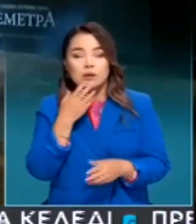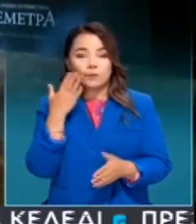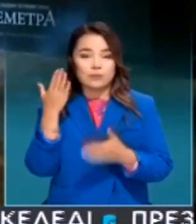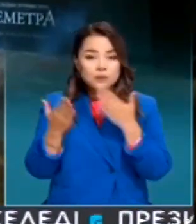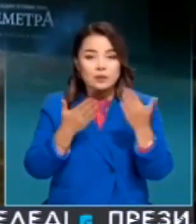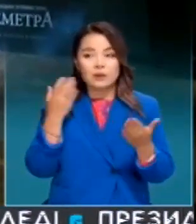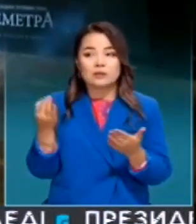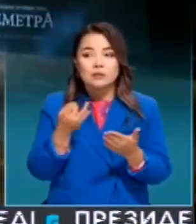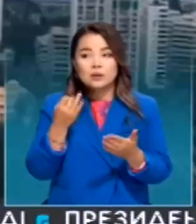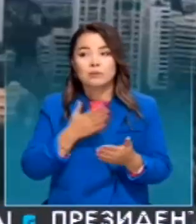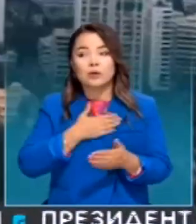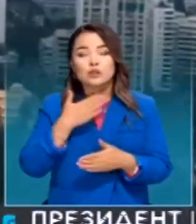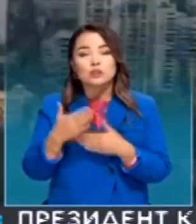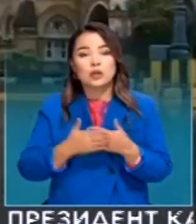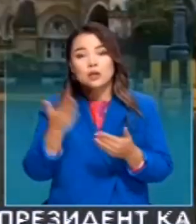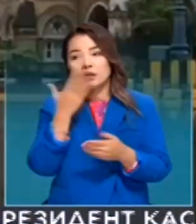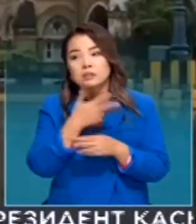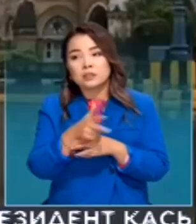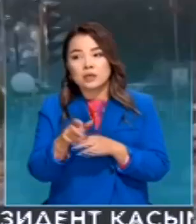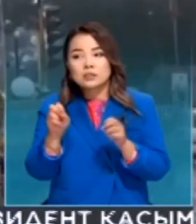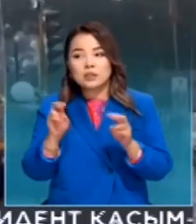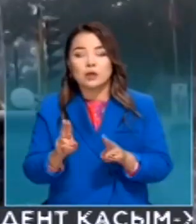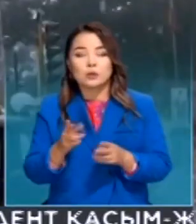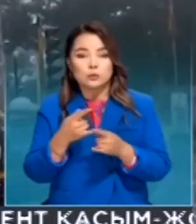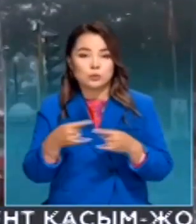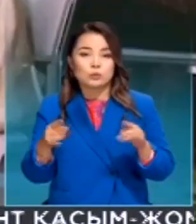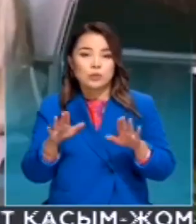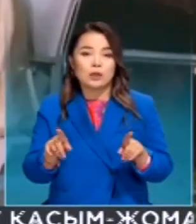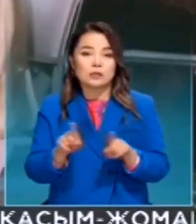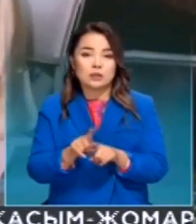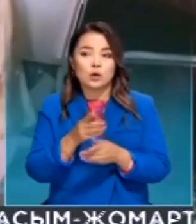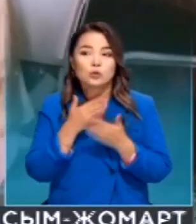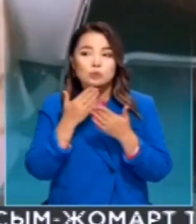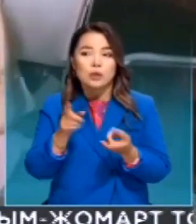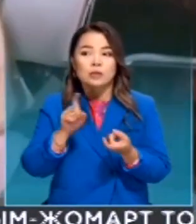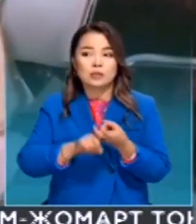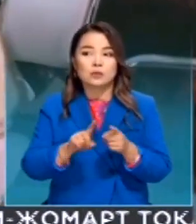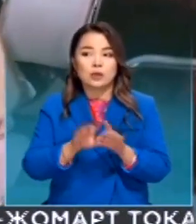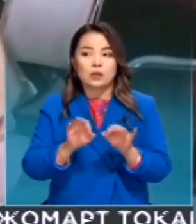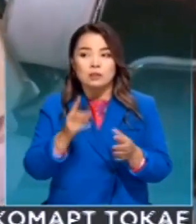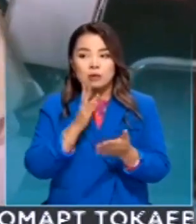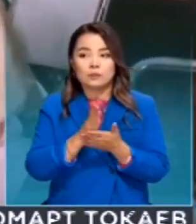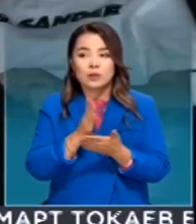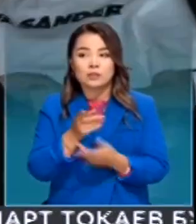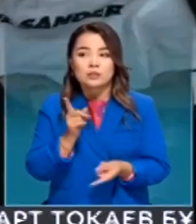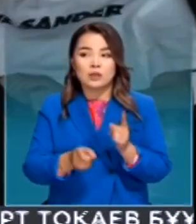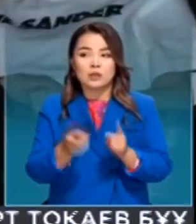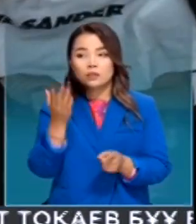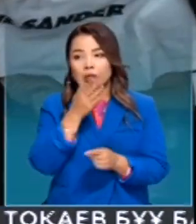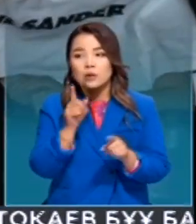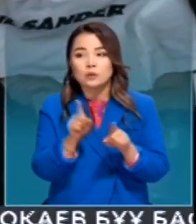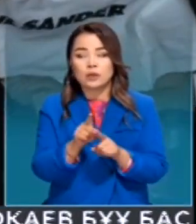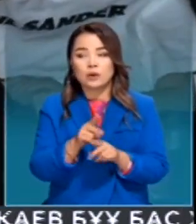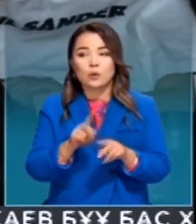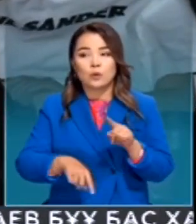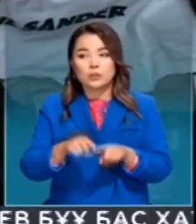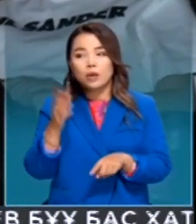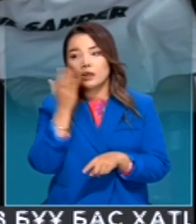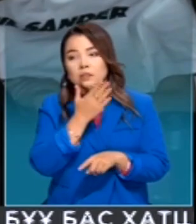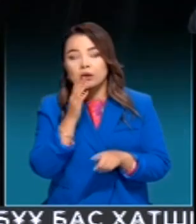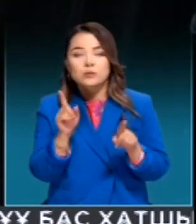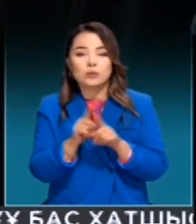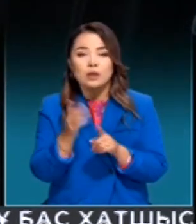үлкен өзімізге жақын ғой. Кино түсіретін жеке студиялар сұранысқа қарай жұмыс істейтіндіктерін алға тартады. Ресми мәліметтерге сүйенсек, былтыр отандық